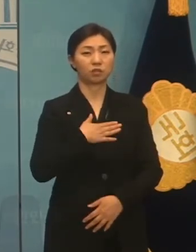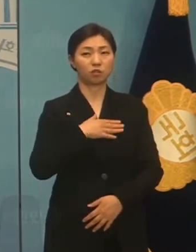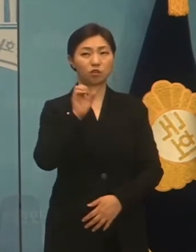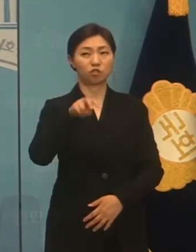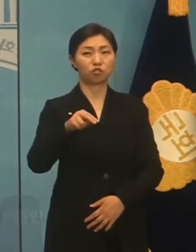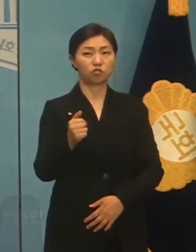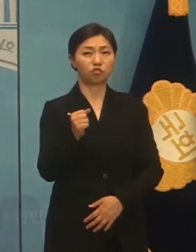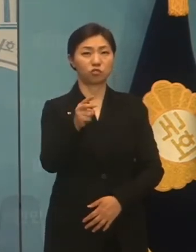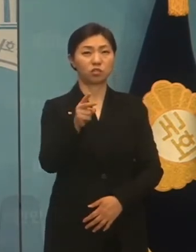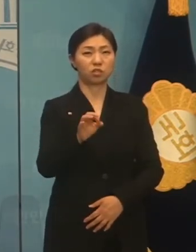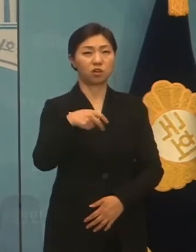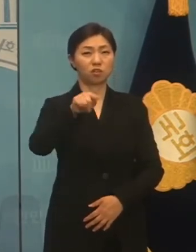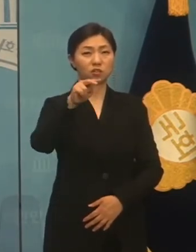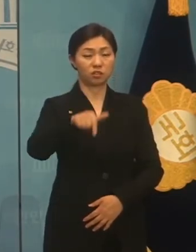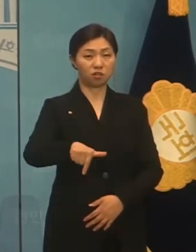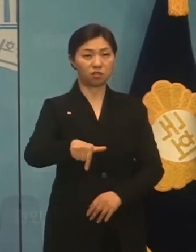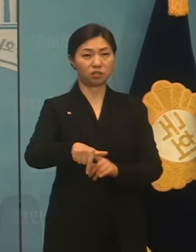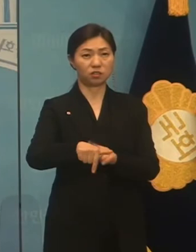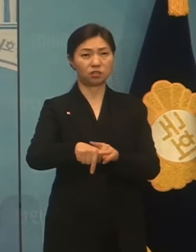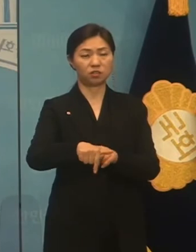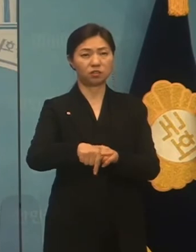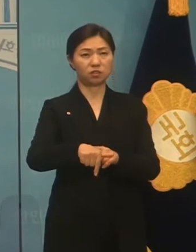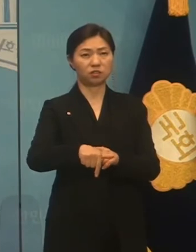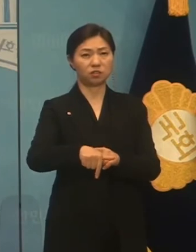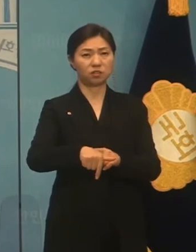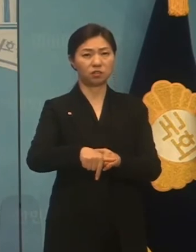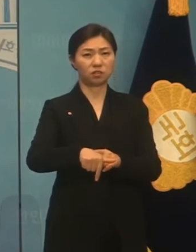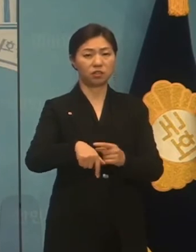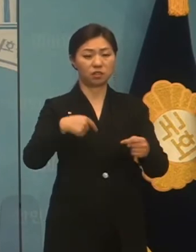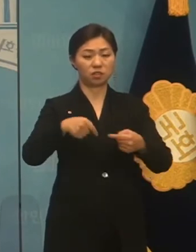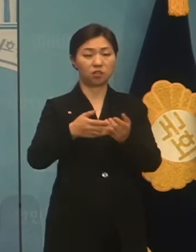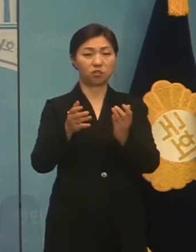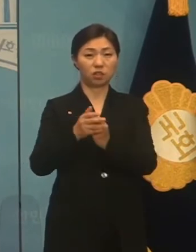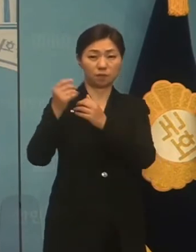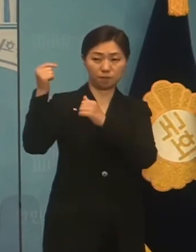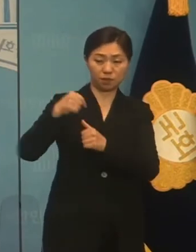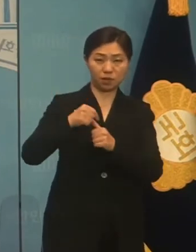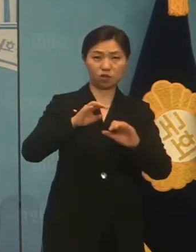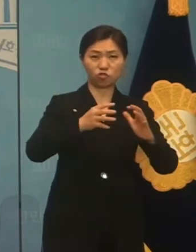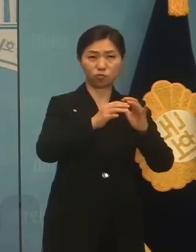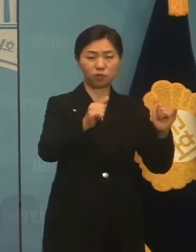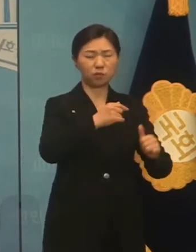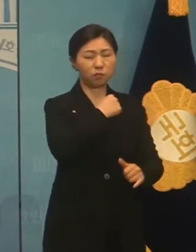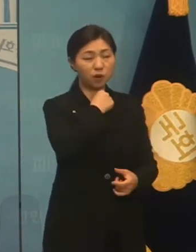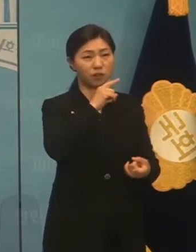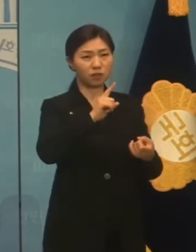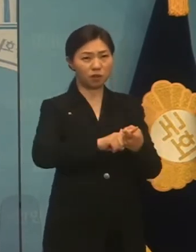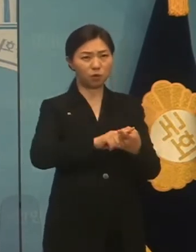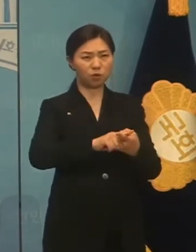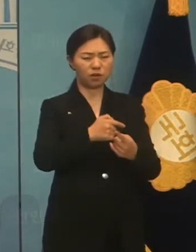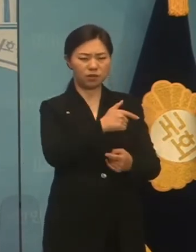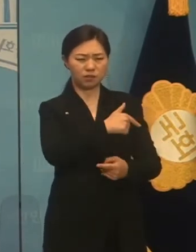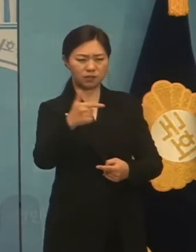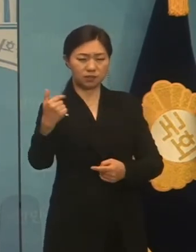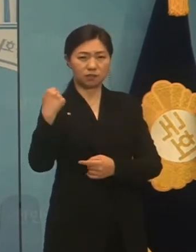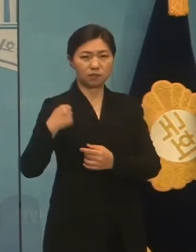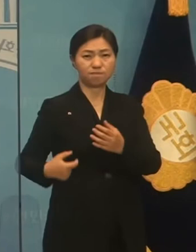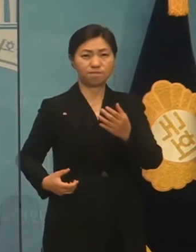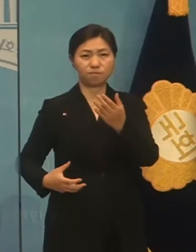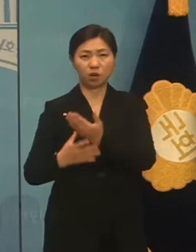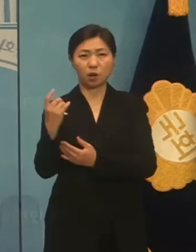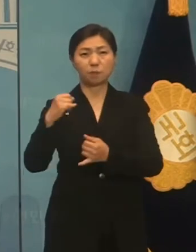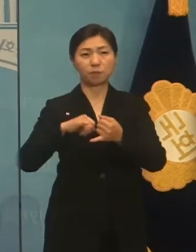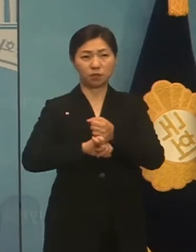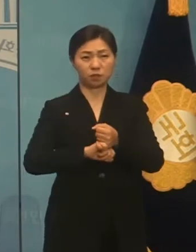윤영석은 당의 명령과 국민의 뜻에 따라 대통합을 반드시 이루어내겠습니다.